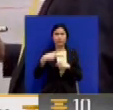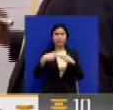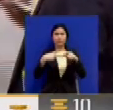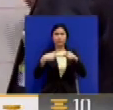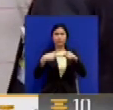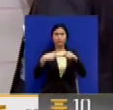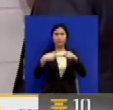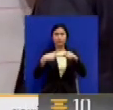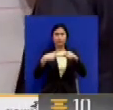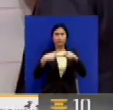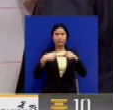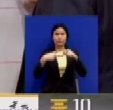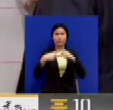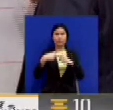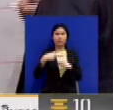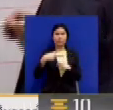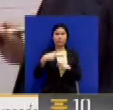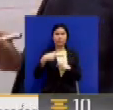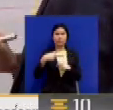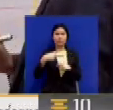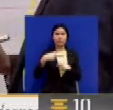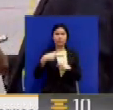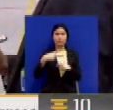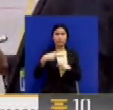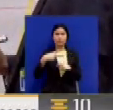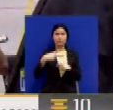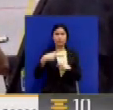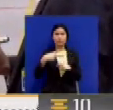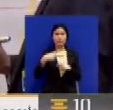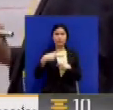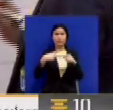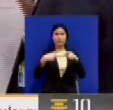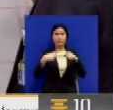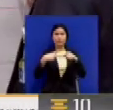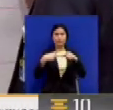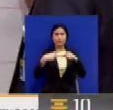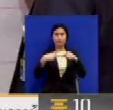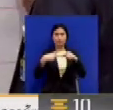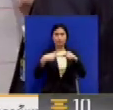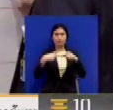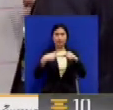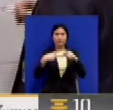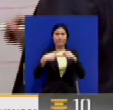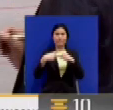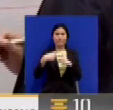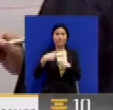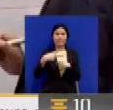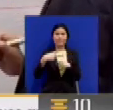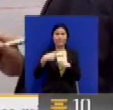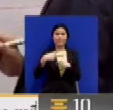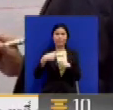อนหลังก็ไปบอกให้ลุงกลางเนี่ยมากลาโห ม นะแล้วมหาไทยก็ให้เขาไปลุงเล็กก็เป็นเฉพาะจุดบนยอดอย่างเดียวใช่